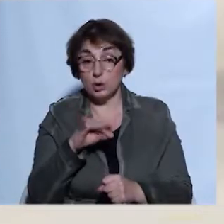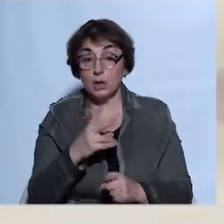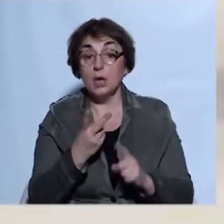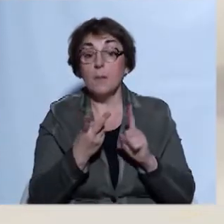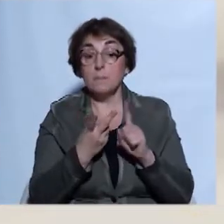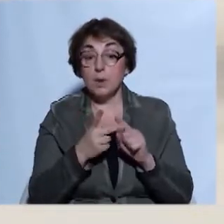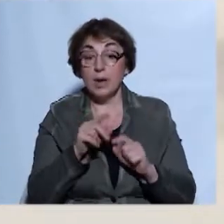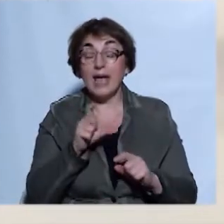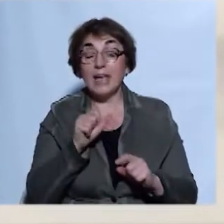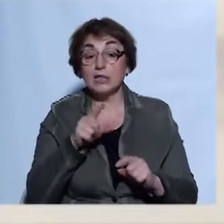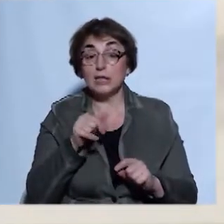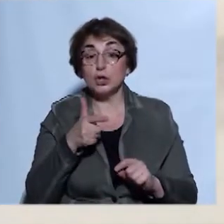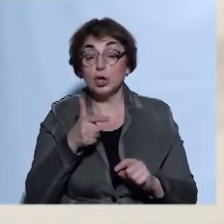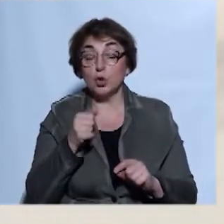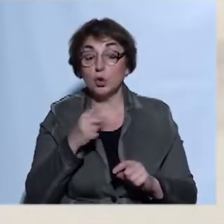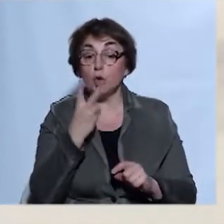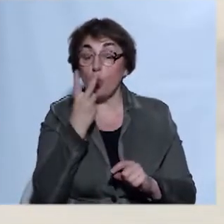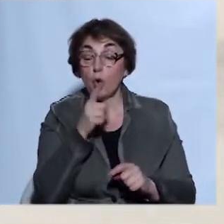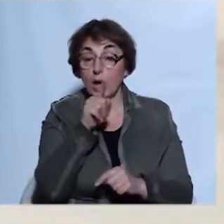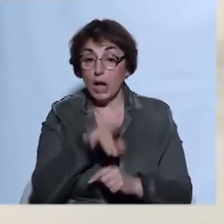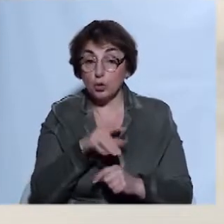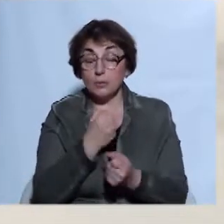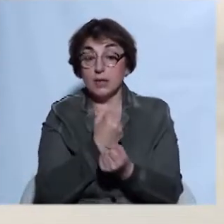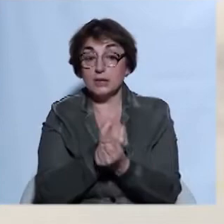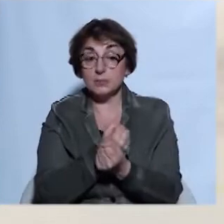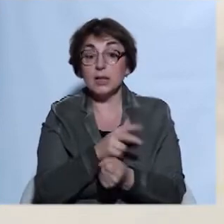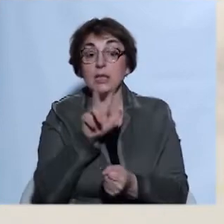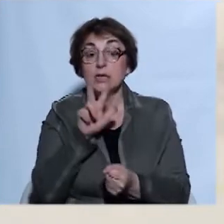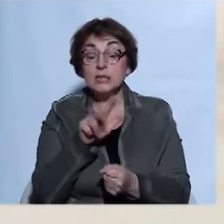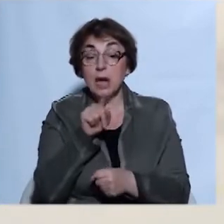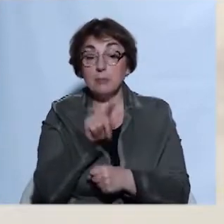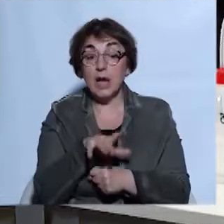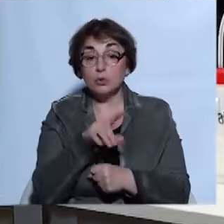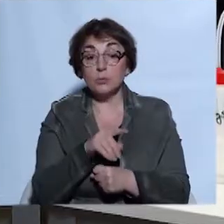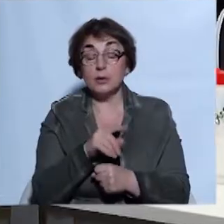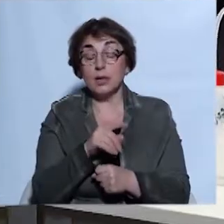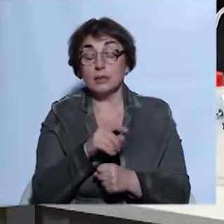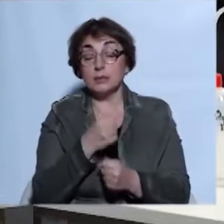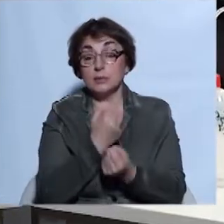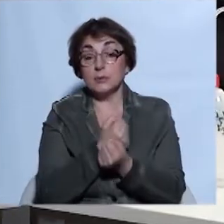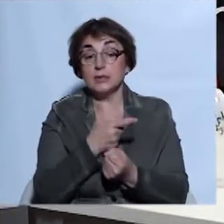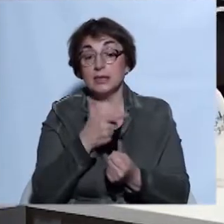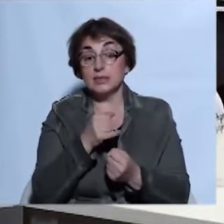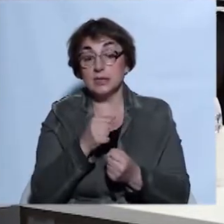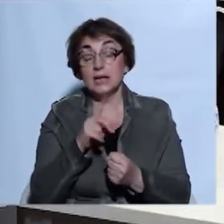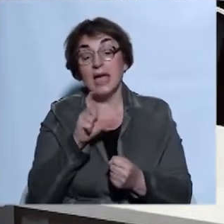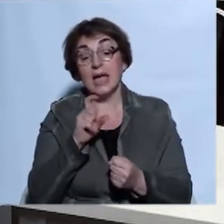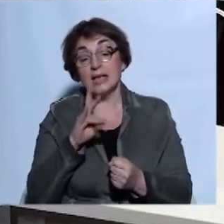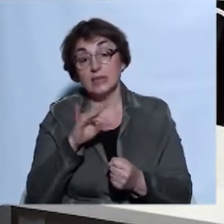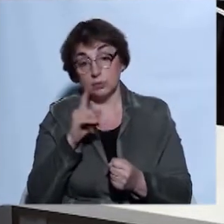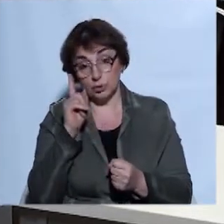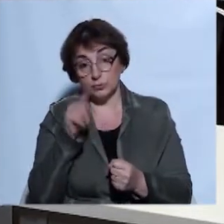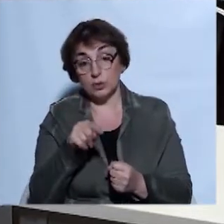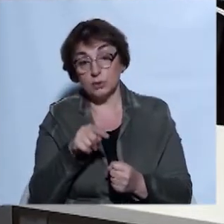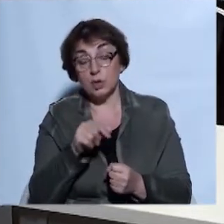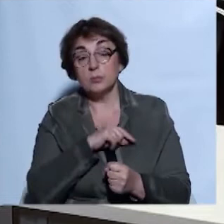შემდეგ არის ეთილენ გლიკოლი, რომელიც არის ორატომიანი სპირტი და სამატომიანი სპირტი გლიცერინი. ეთანოლი თქვენ იცით,